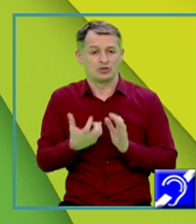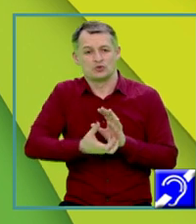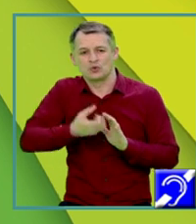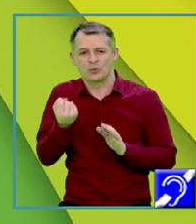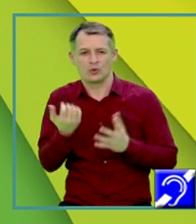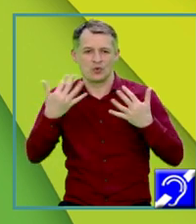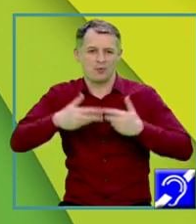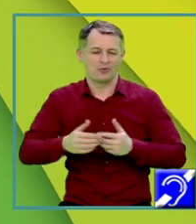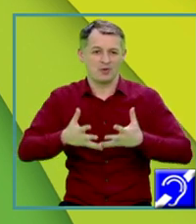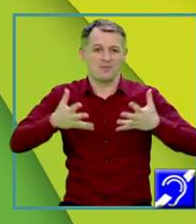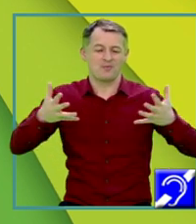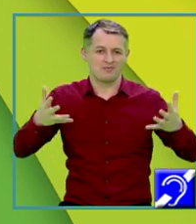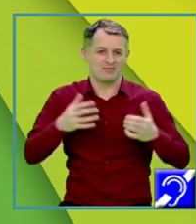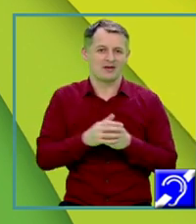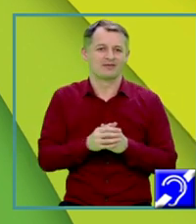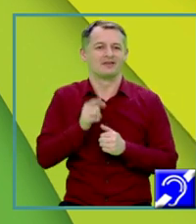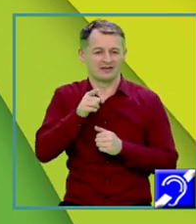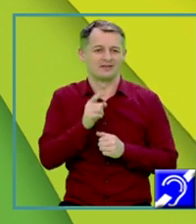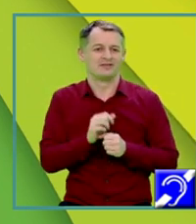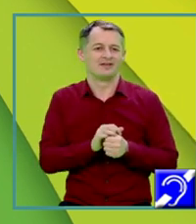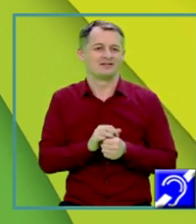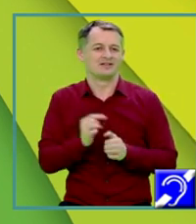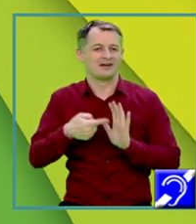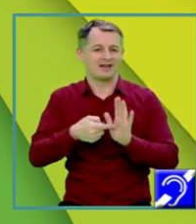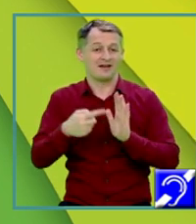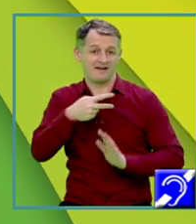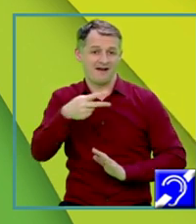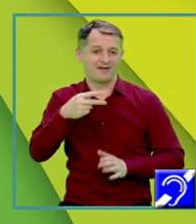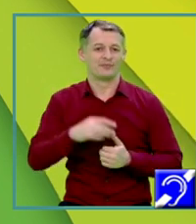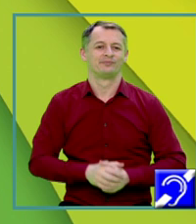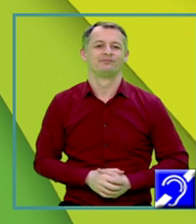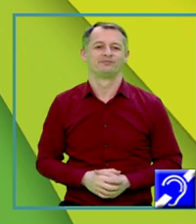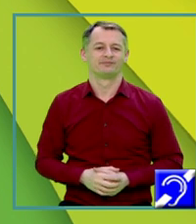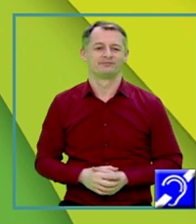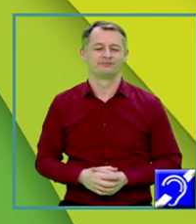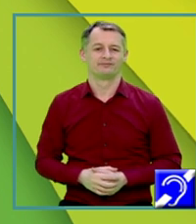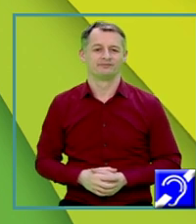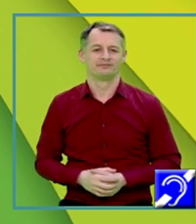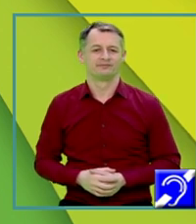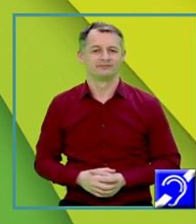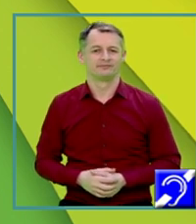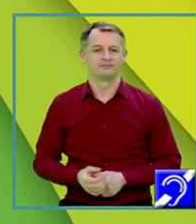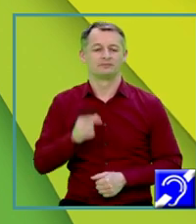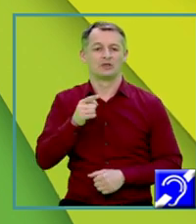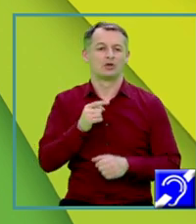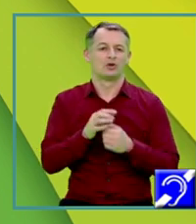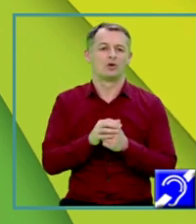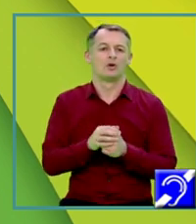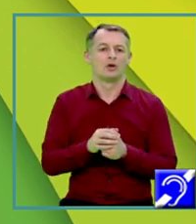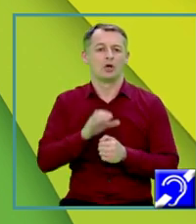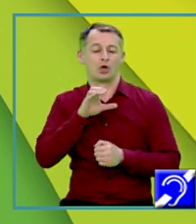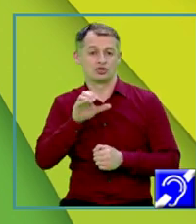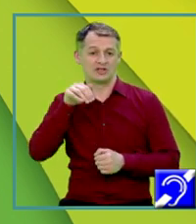de substanță dizolvată ca fiind egală cu concentrația molară ori volumul